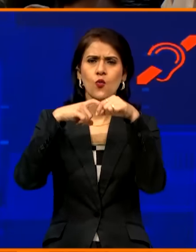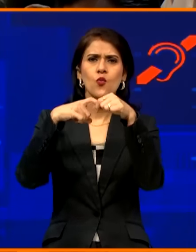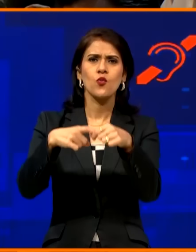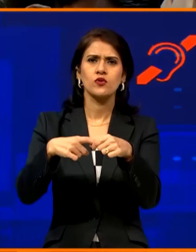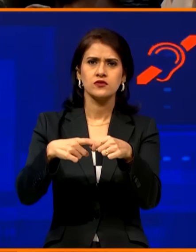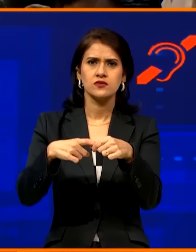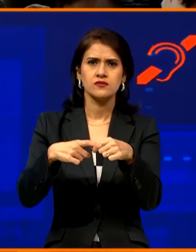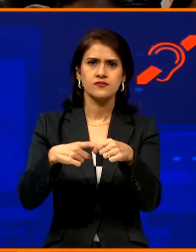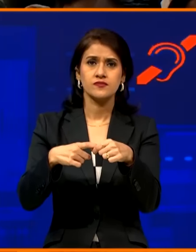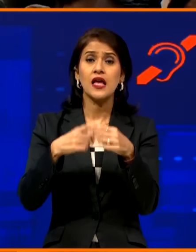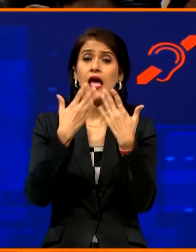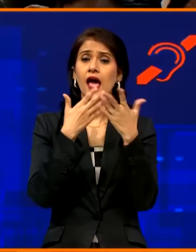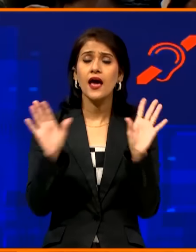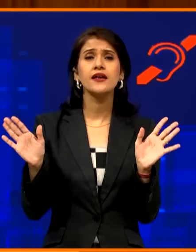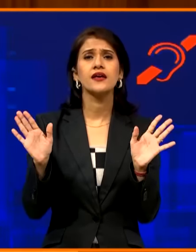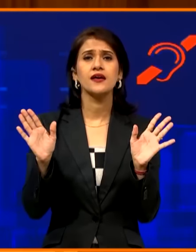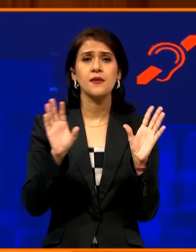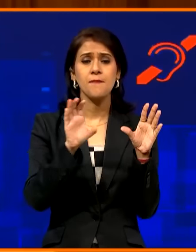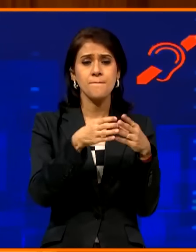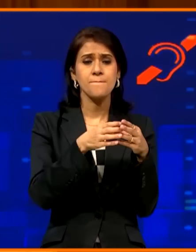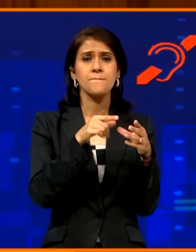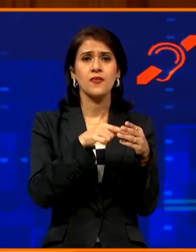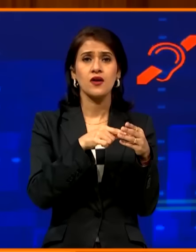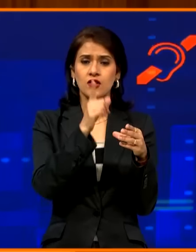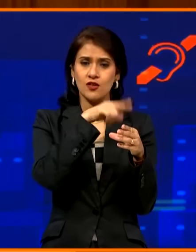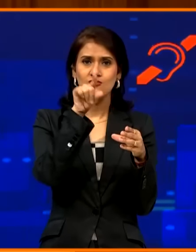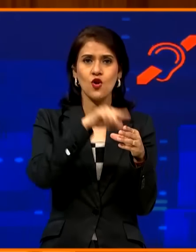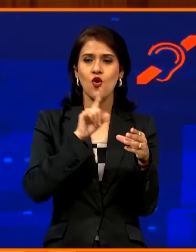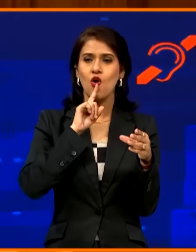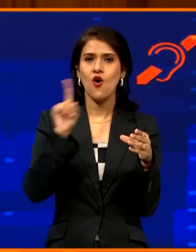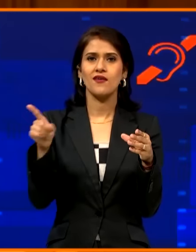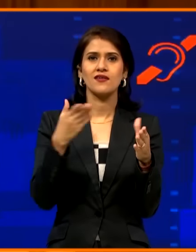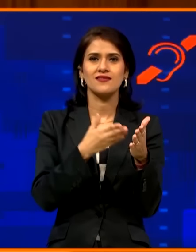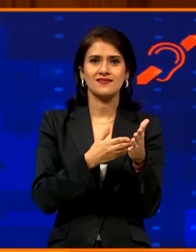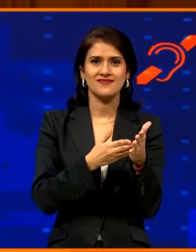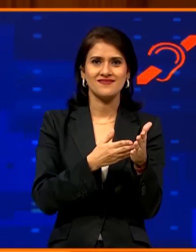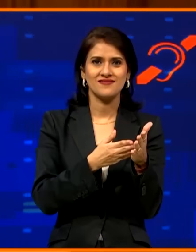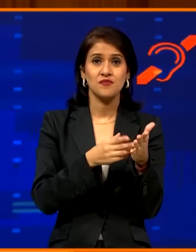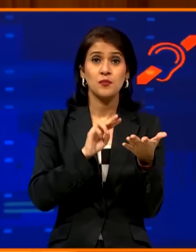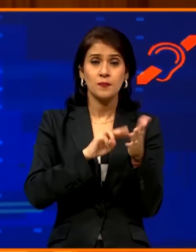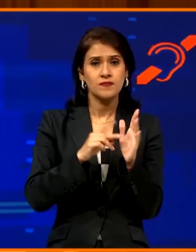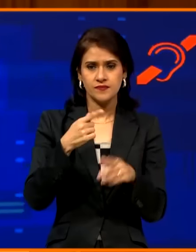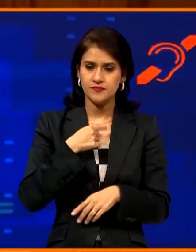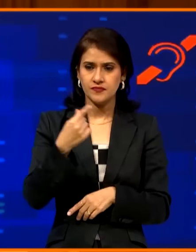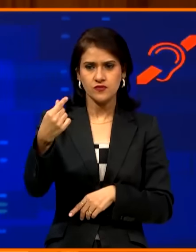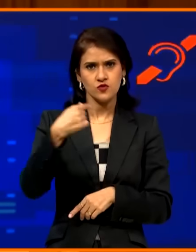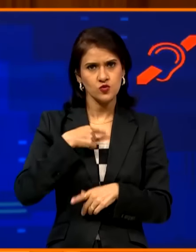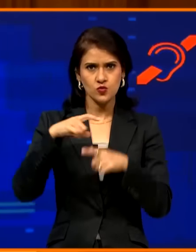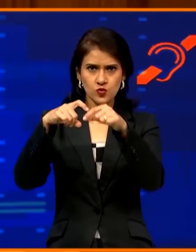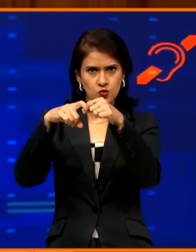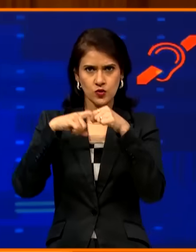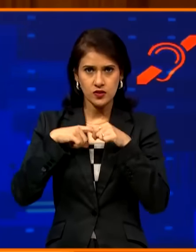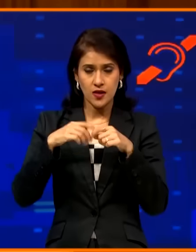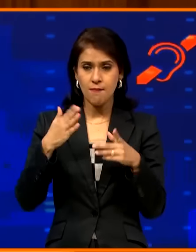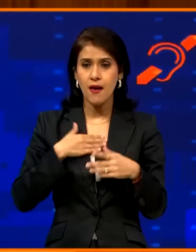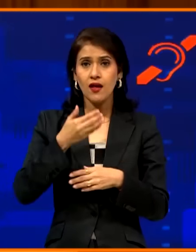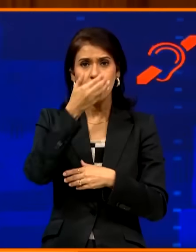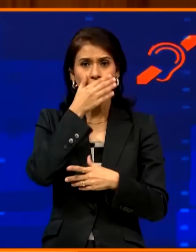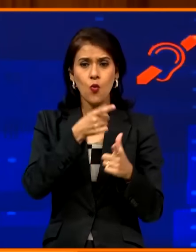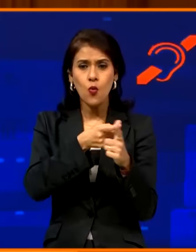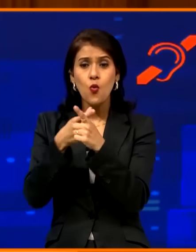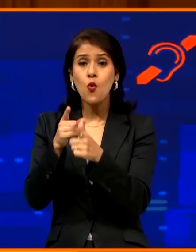रहा हूं आपका सवाल यह है कि आप क्रिमिनल्स को आतंकवादियों को सपोर्ट करते ठीक है ना मैं यही कह